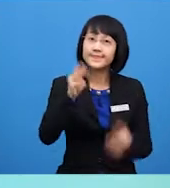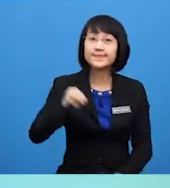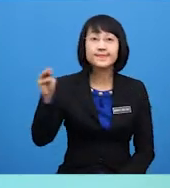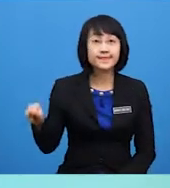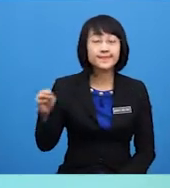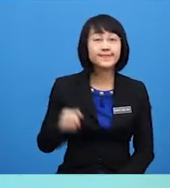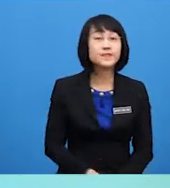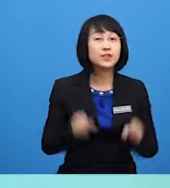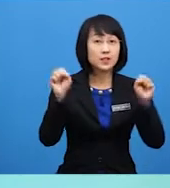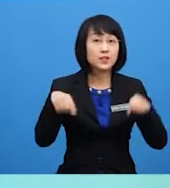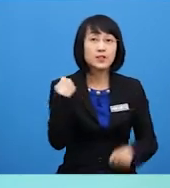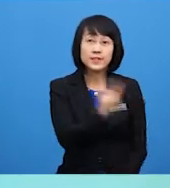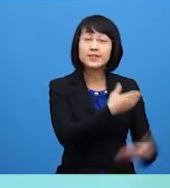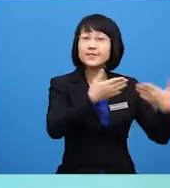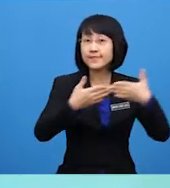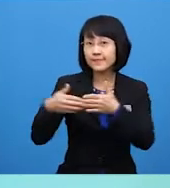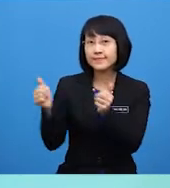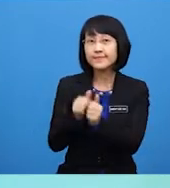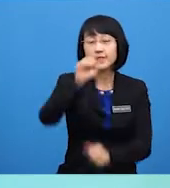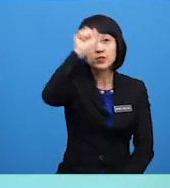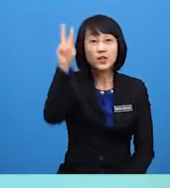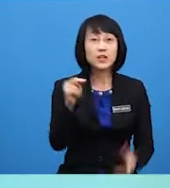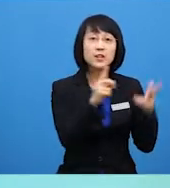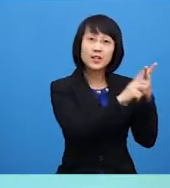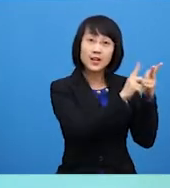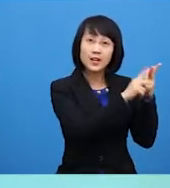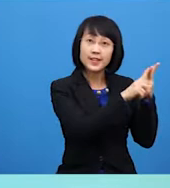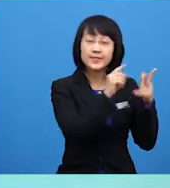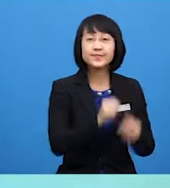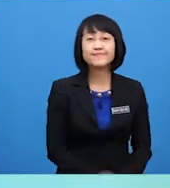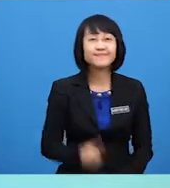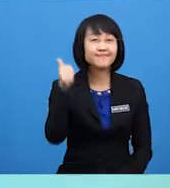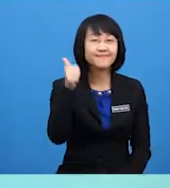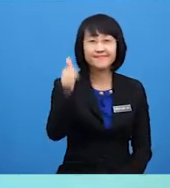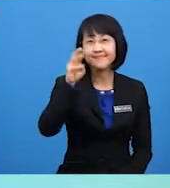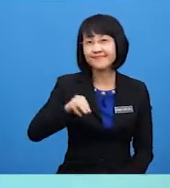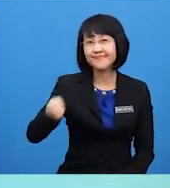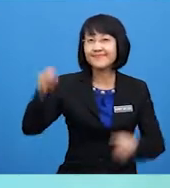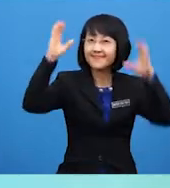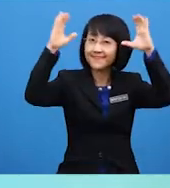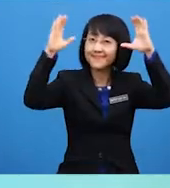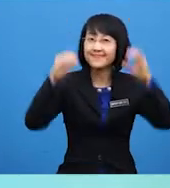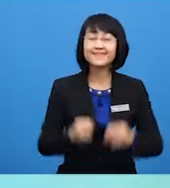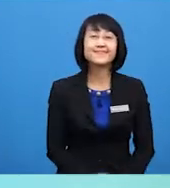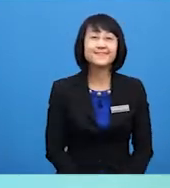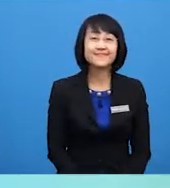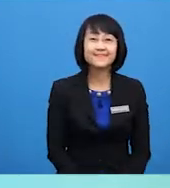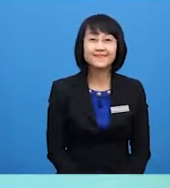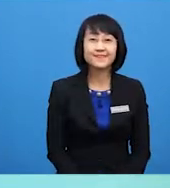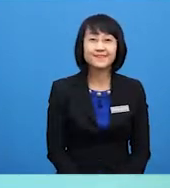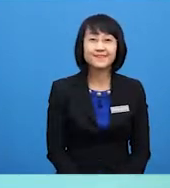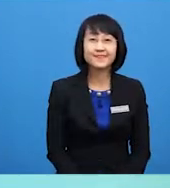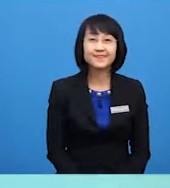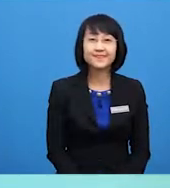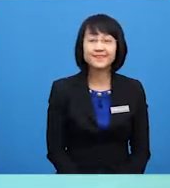Bagaimana murid-murid? Boleh kita teruskan dengan soalan ketiga? Bagus murid-murid cikgu.